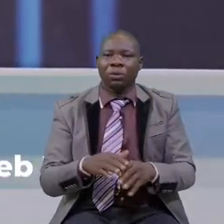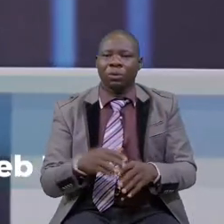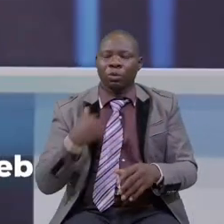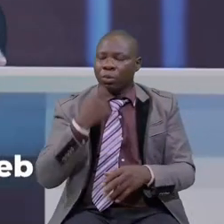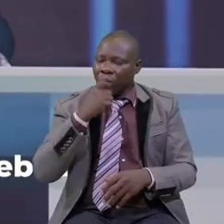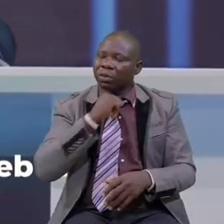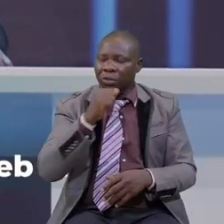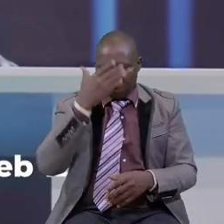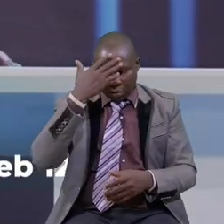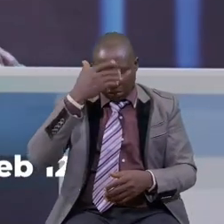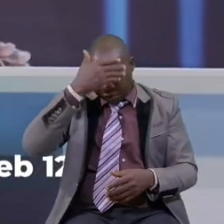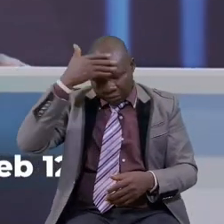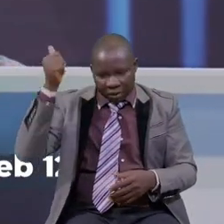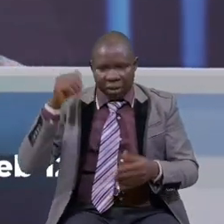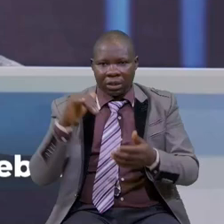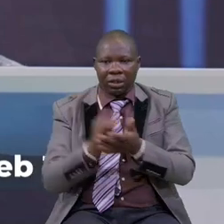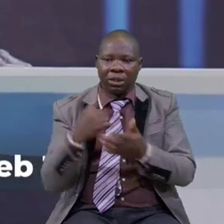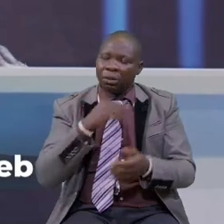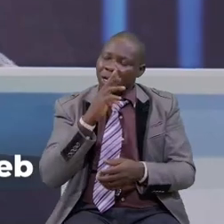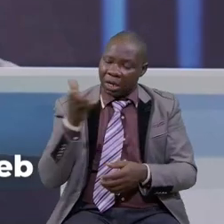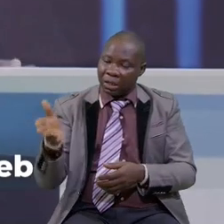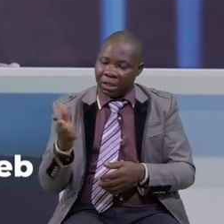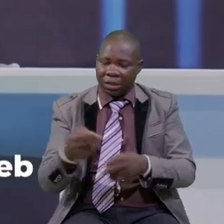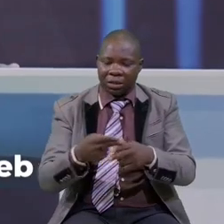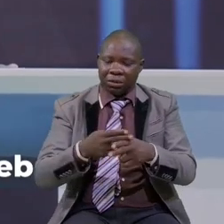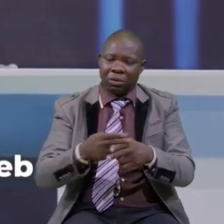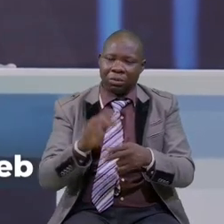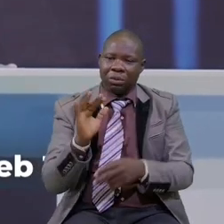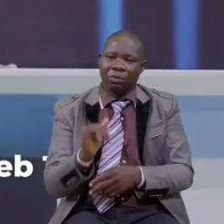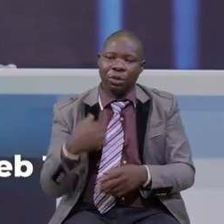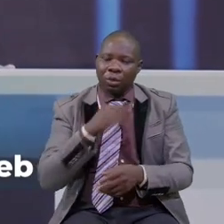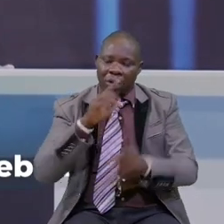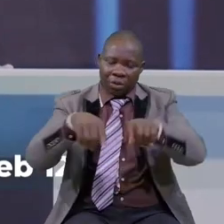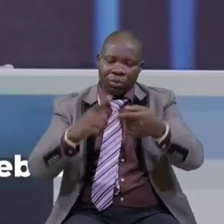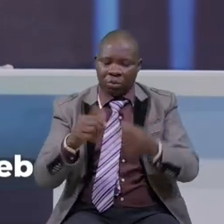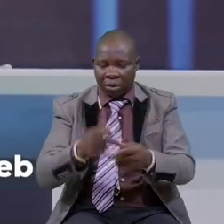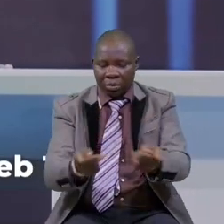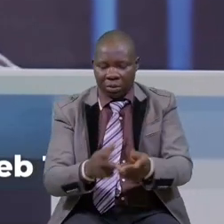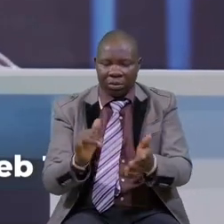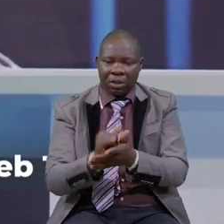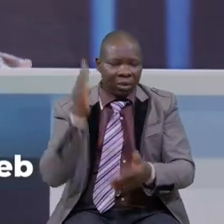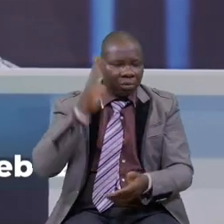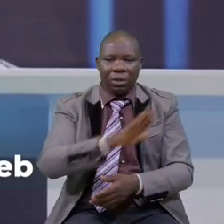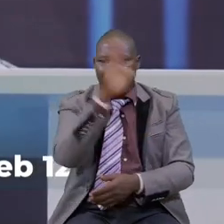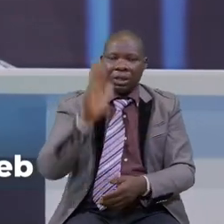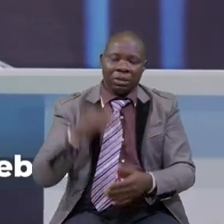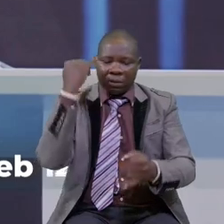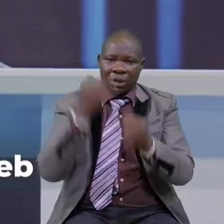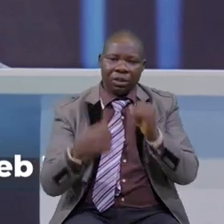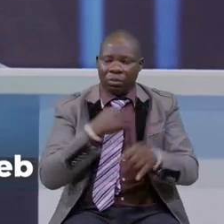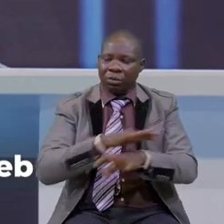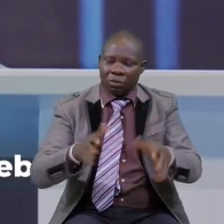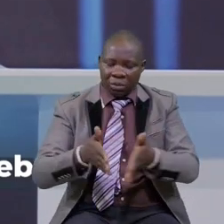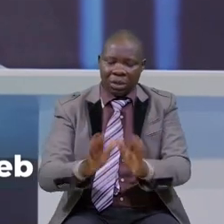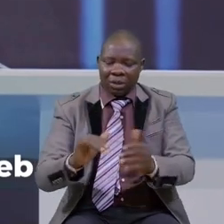Nous ne devons pas oublier que nous sommes là brièvement. Nous allons à un lieu qui ne prendra pas fin. Alors ne permettons